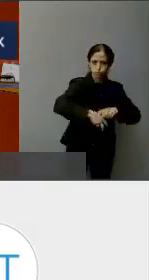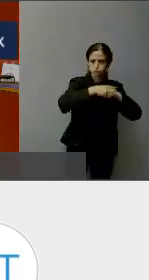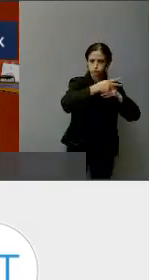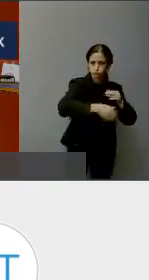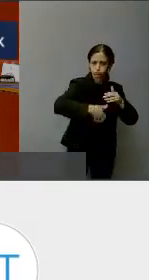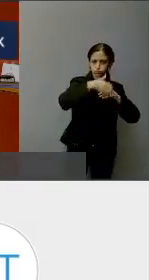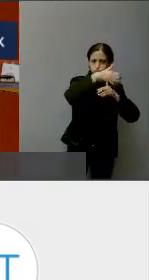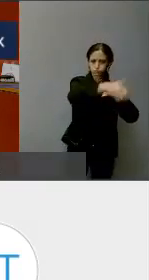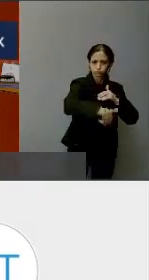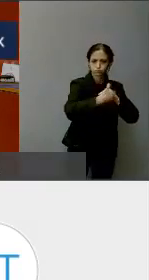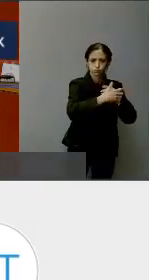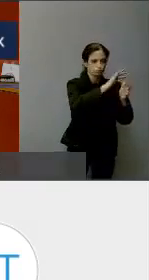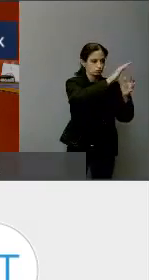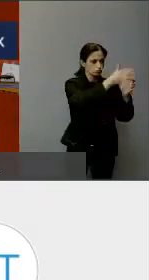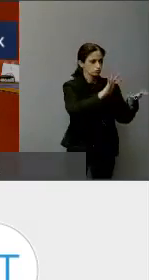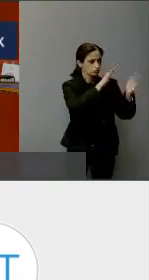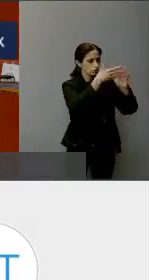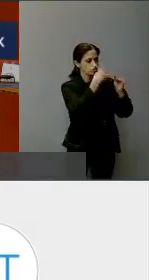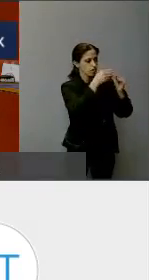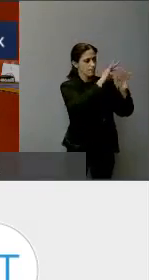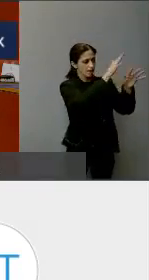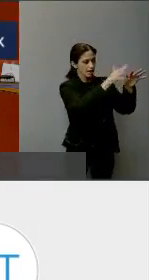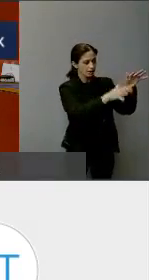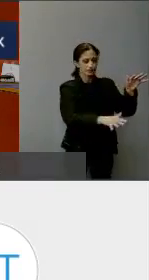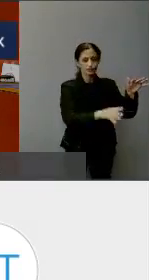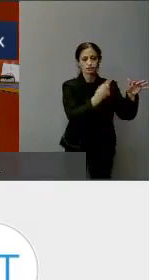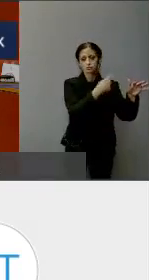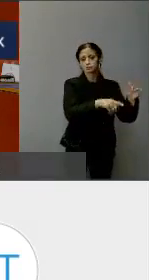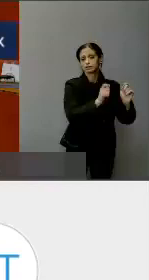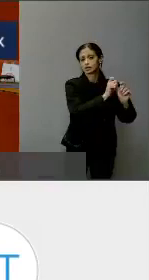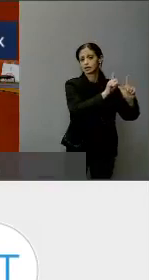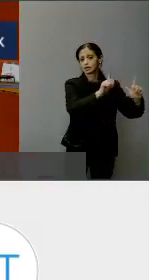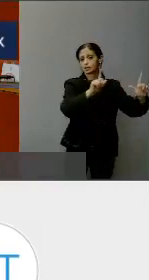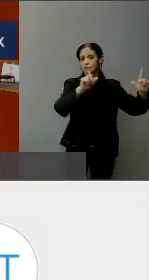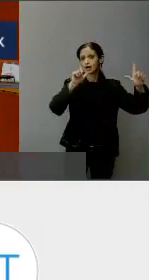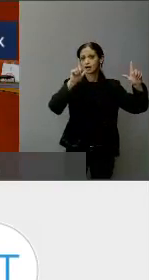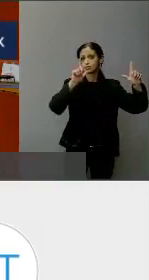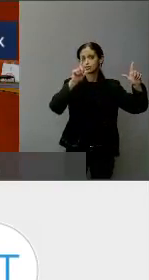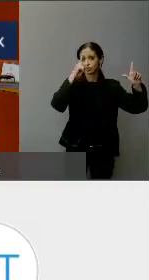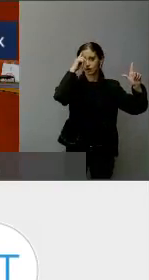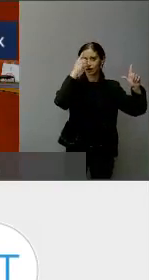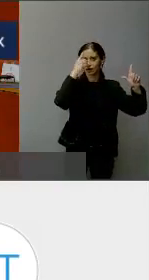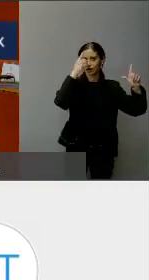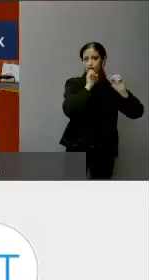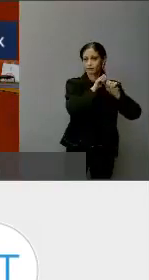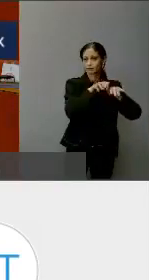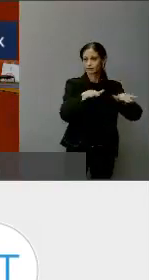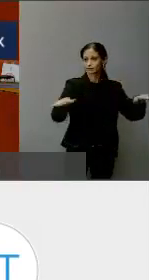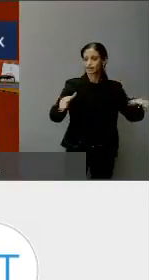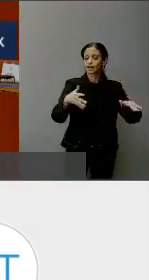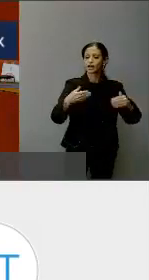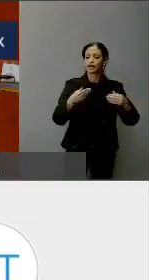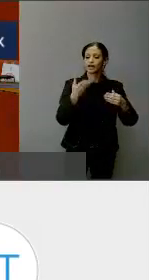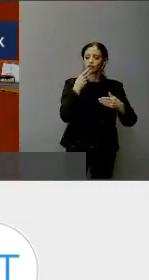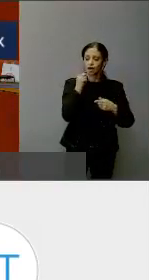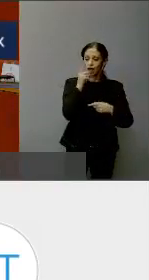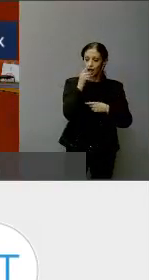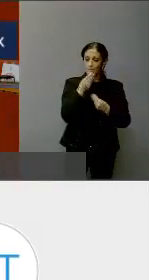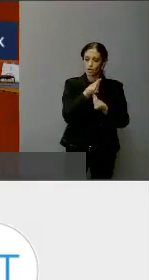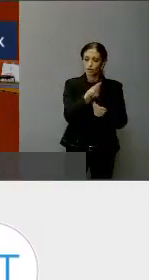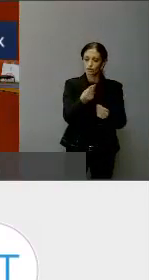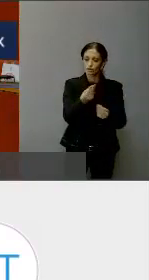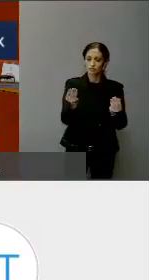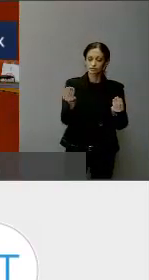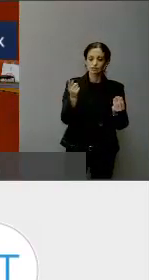di una collina questa è un'immagine che è stata fatta passare per ovviamente spaventare i